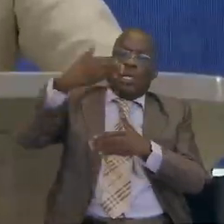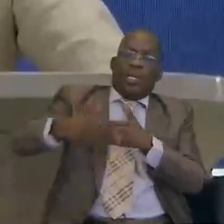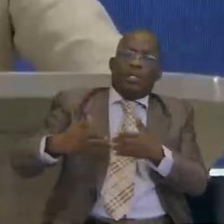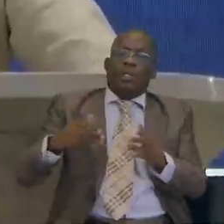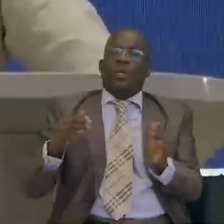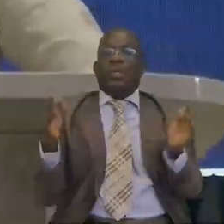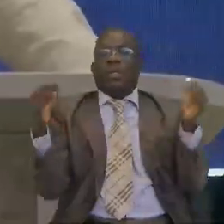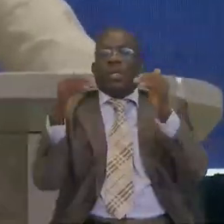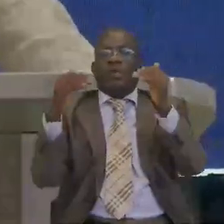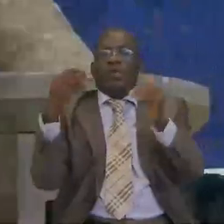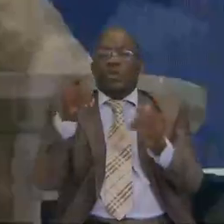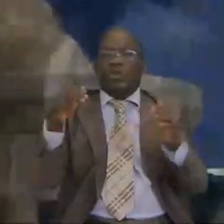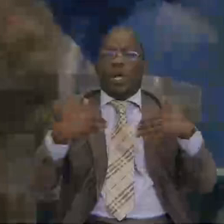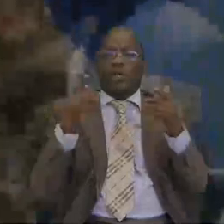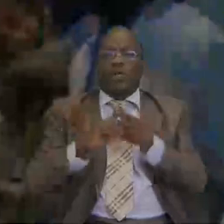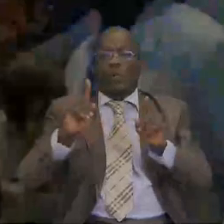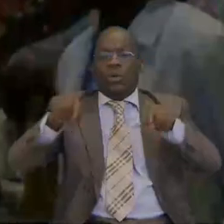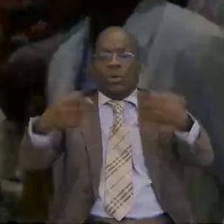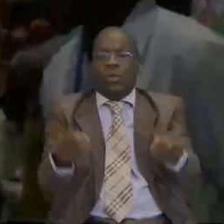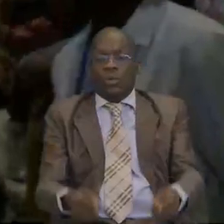le lieu suivant.